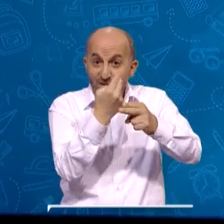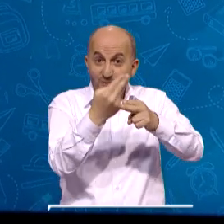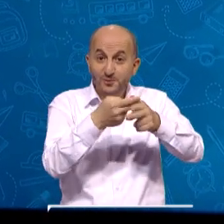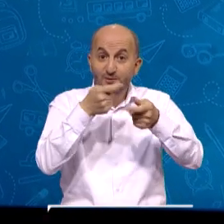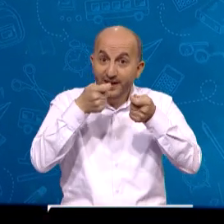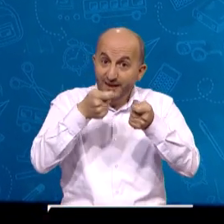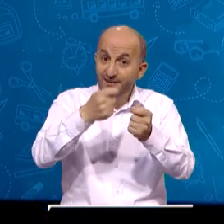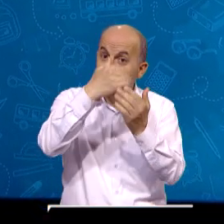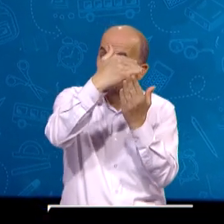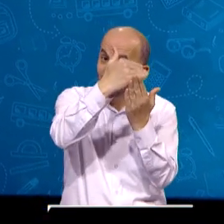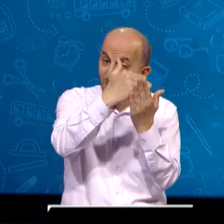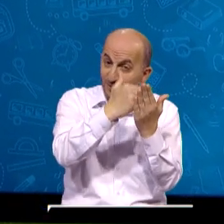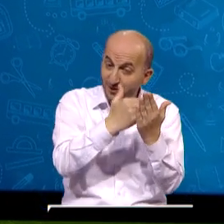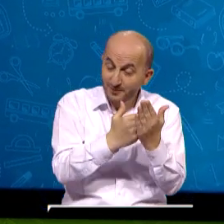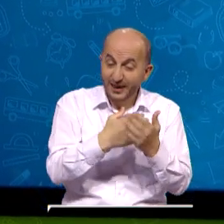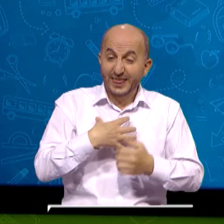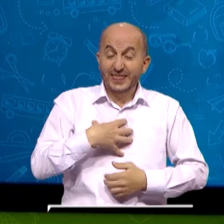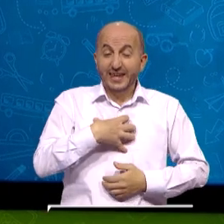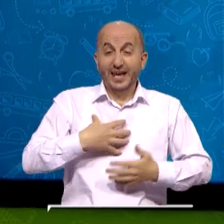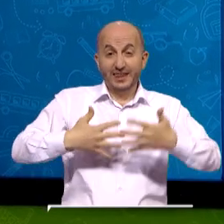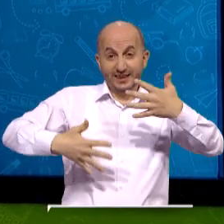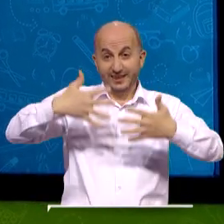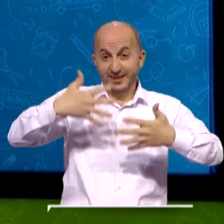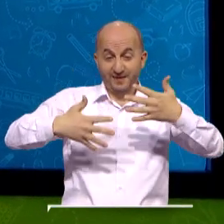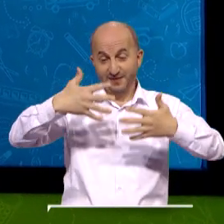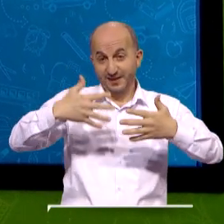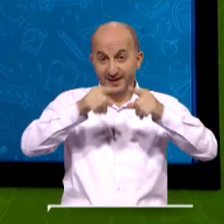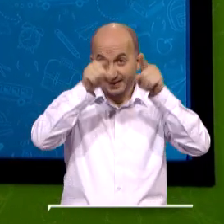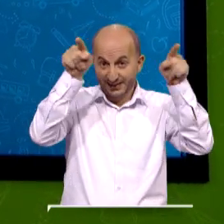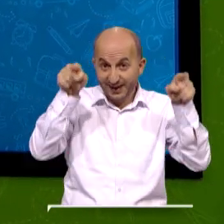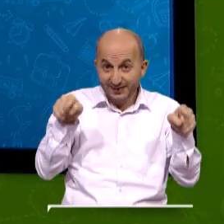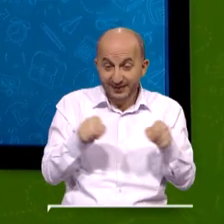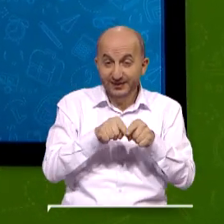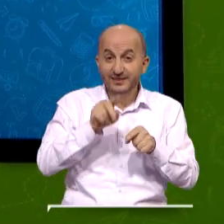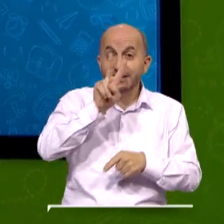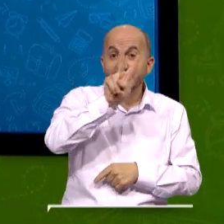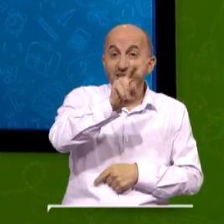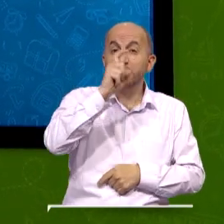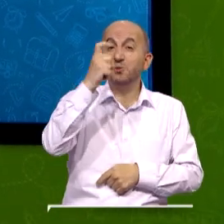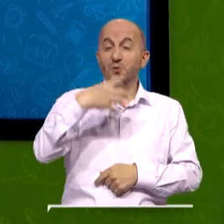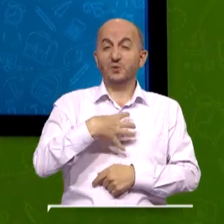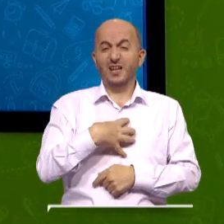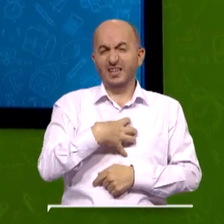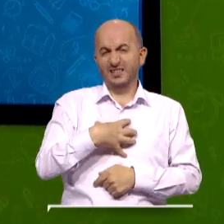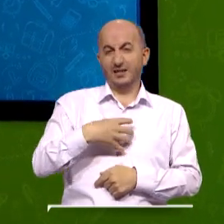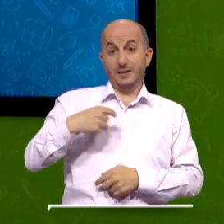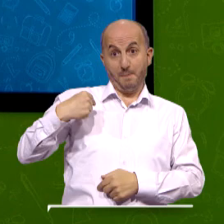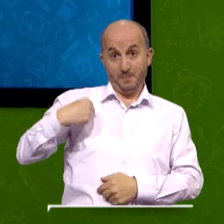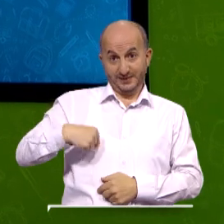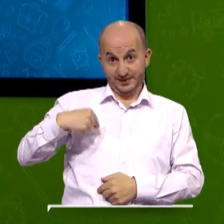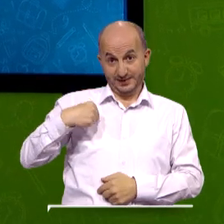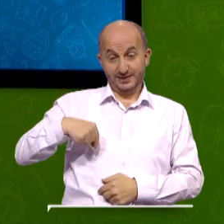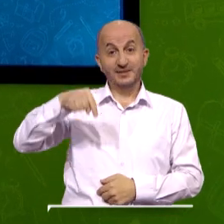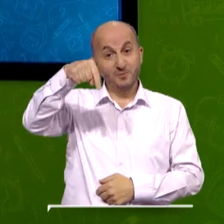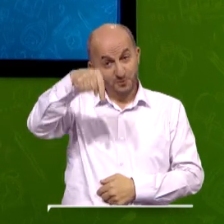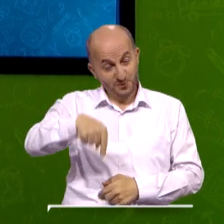kursu eğitim programlarımız Diyanet TV ekranlarında 29 Haziran Pazartesi